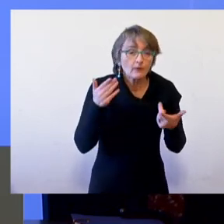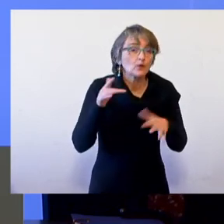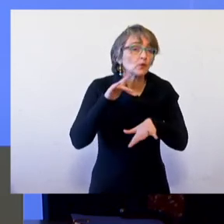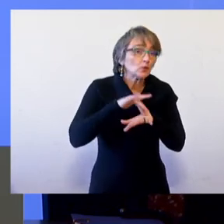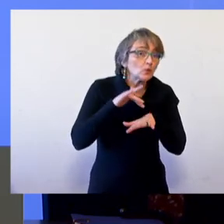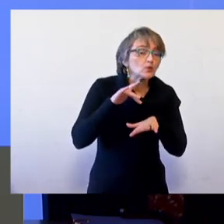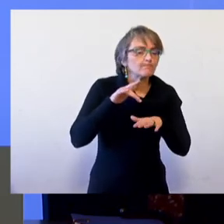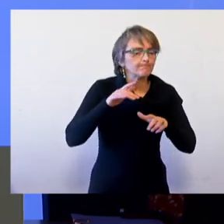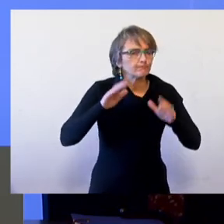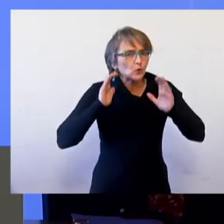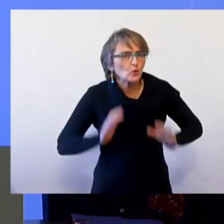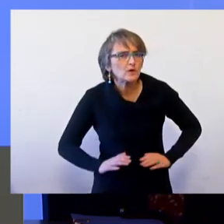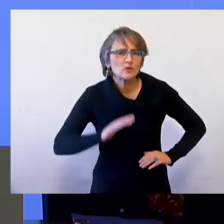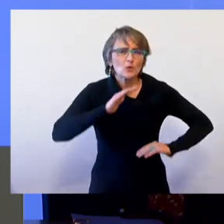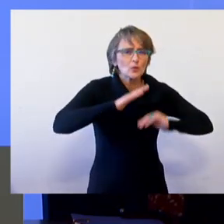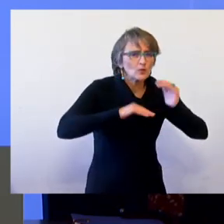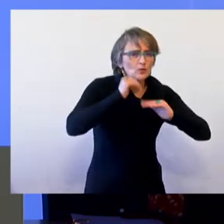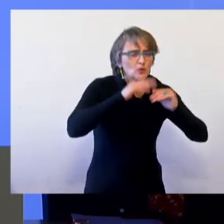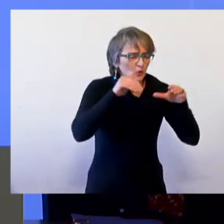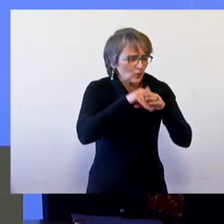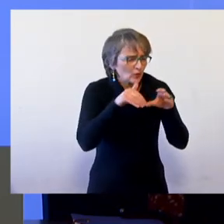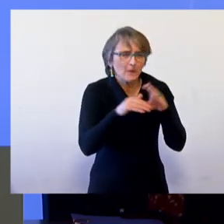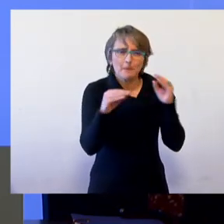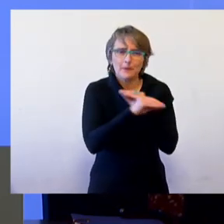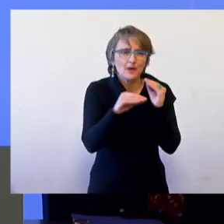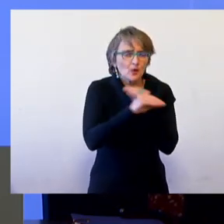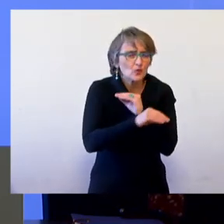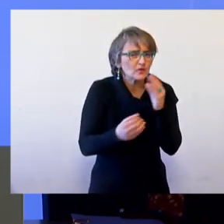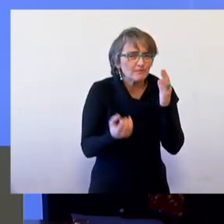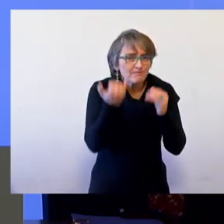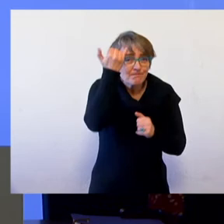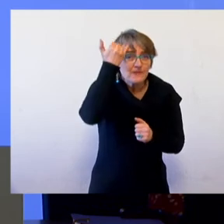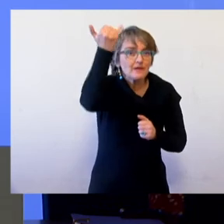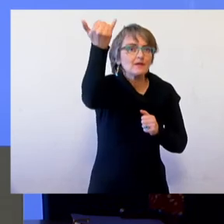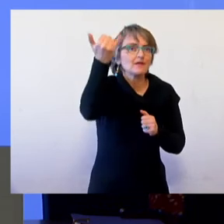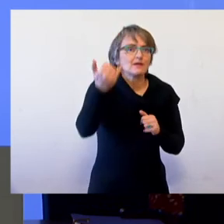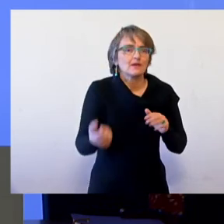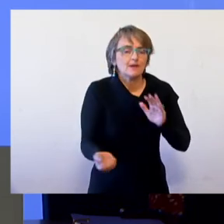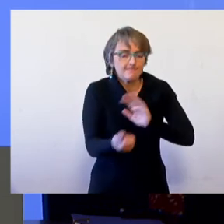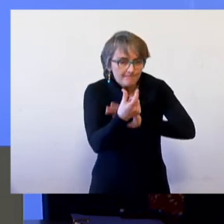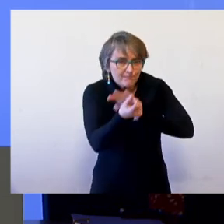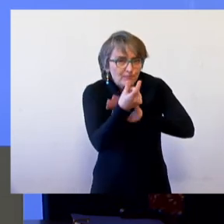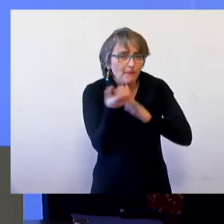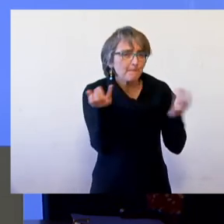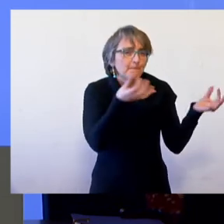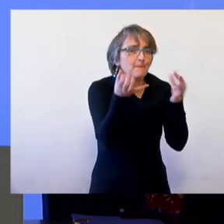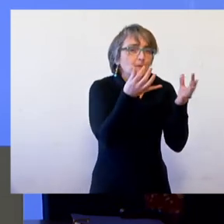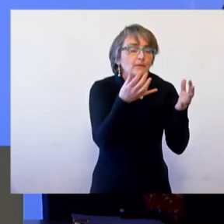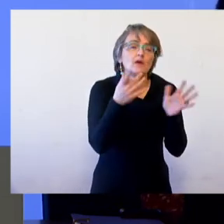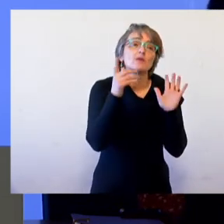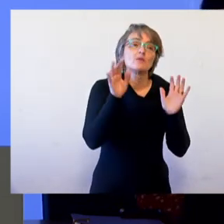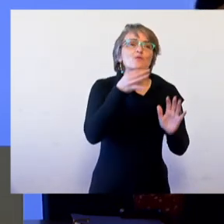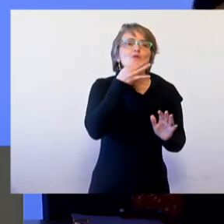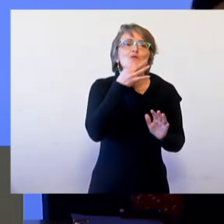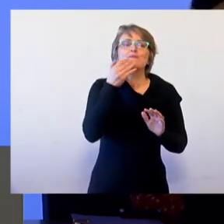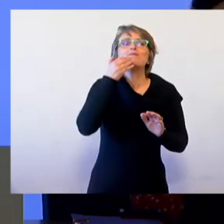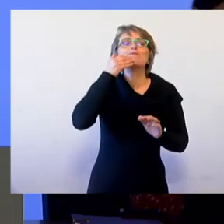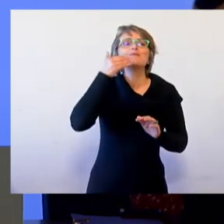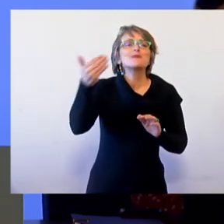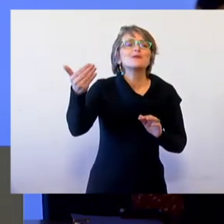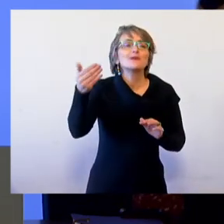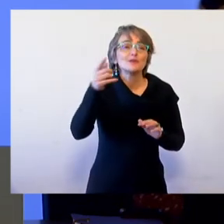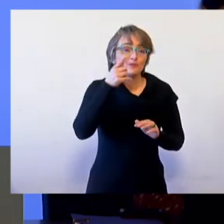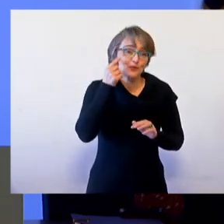collège avec favorisant beaucoup d'innovations pédagogiques. Et d'ailleurs, là encore, merci, je prends